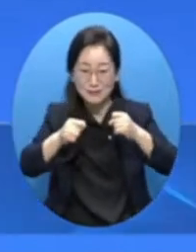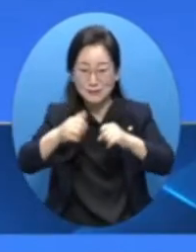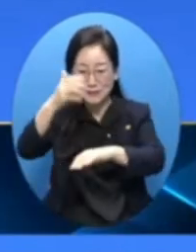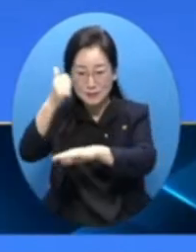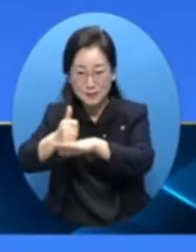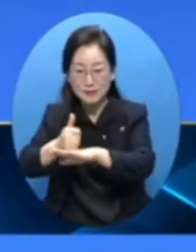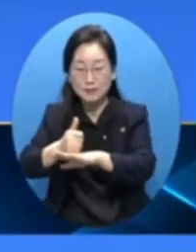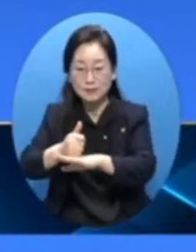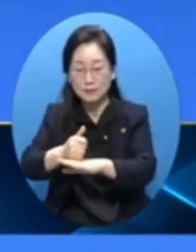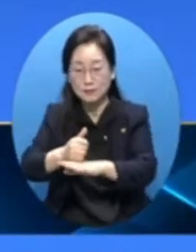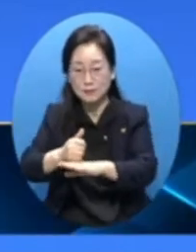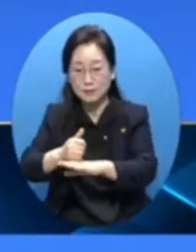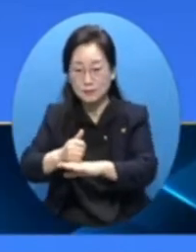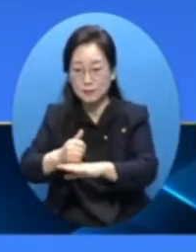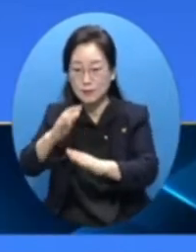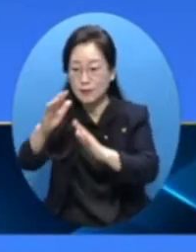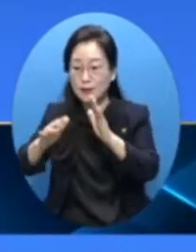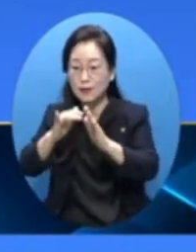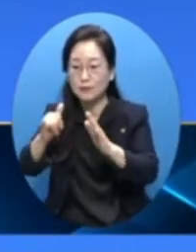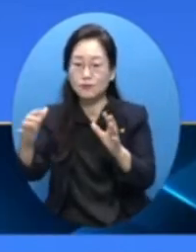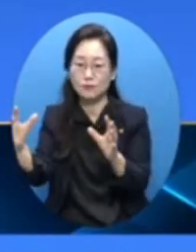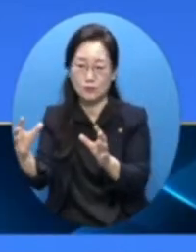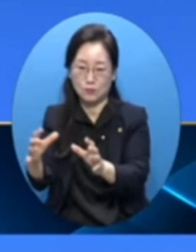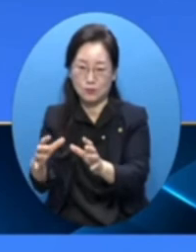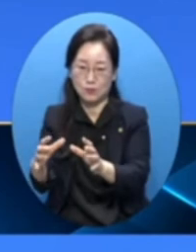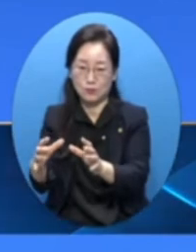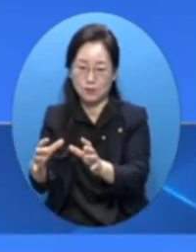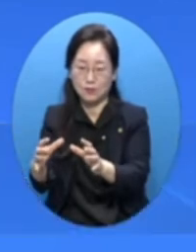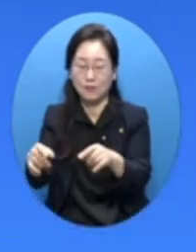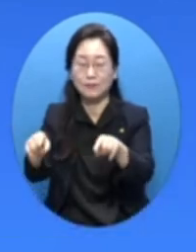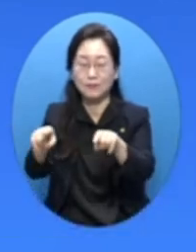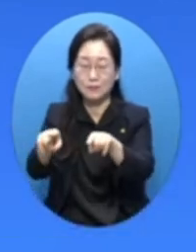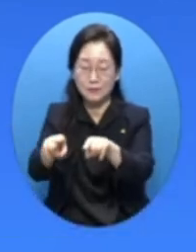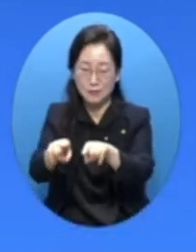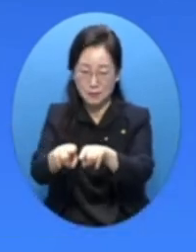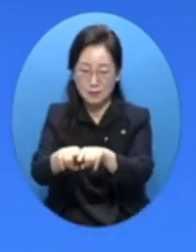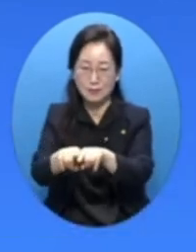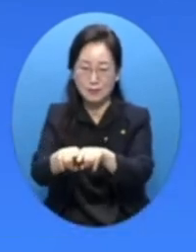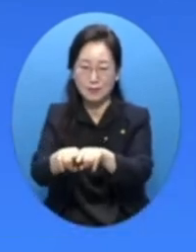마지막 가족들이 모여서 함께